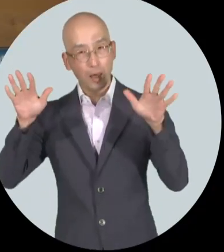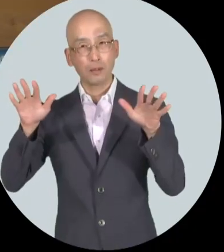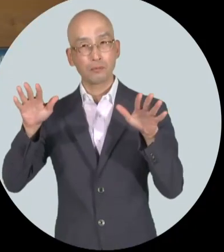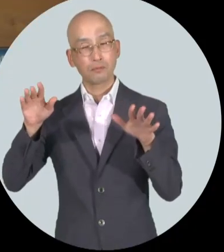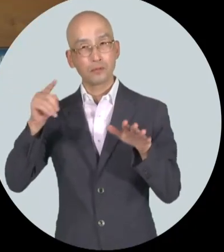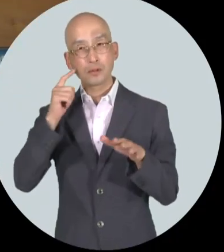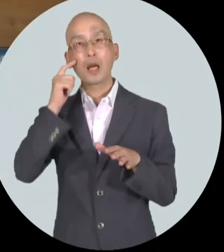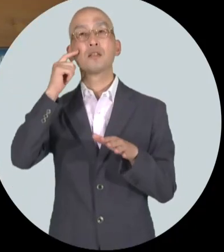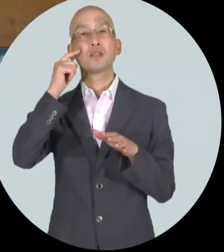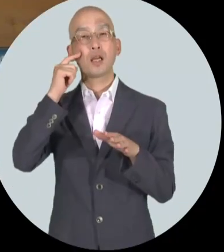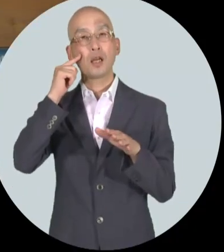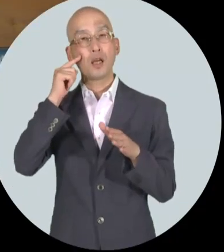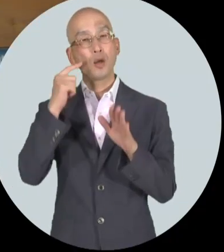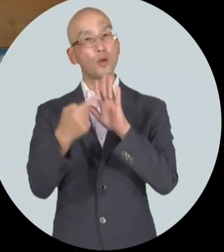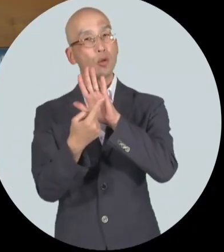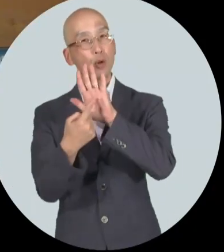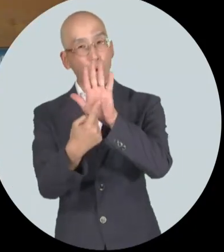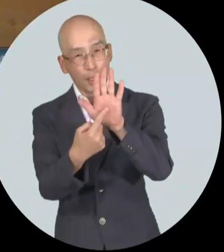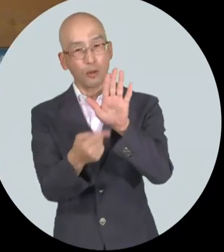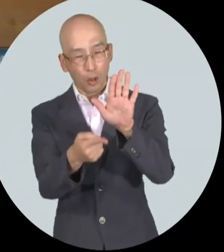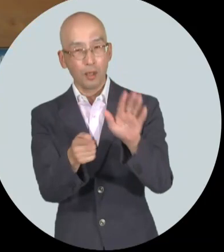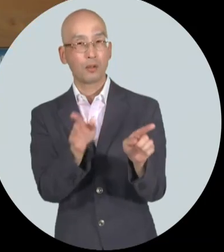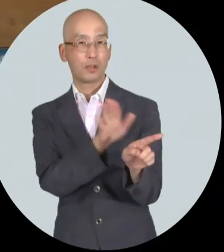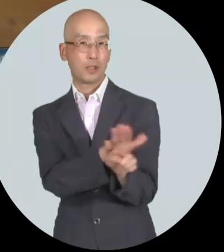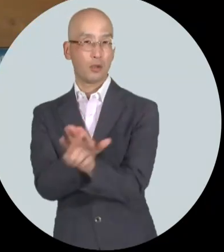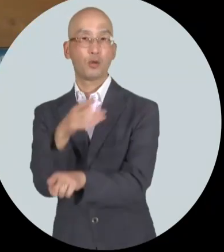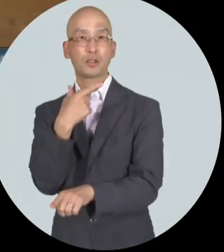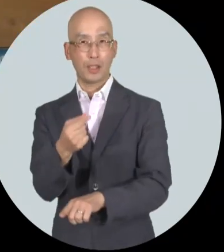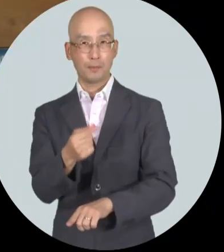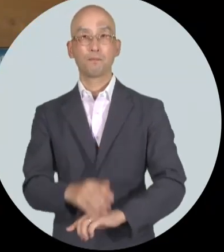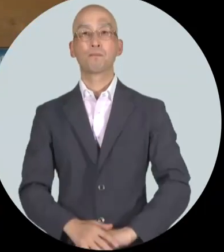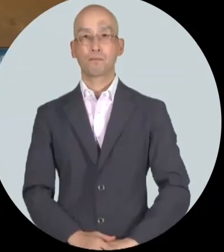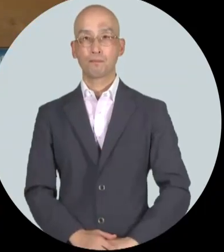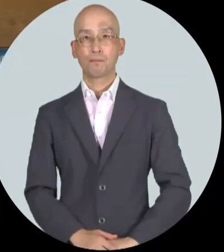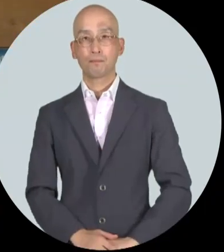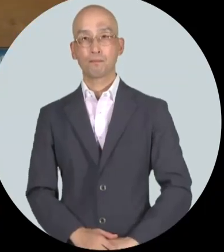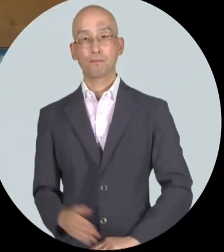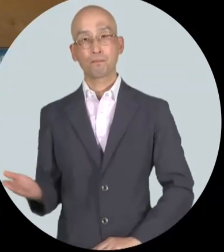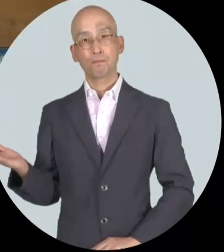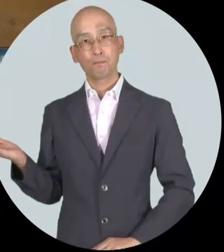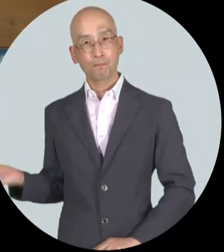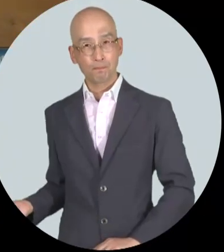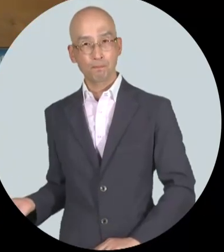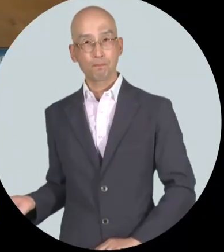性表現力を育む取り組みを支援してまいりたいと思っております。それから課